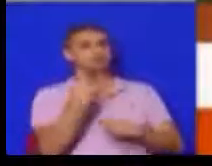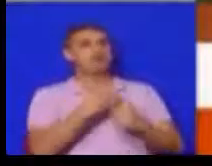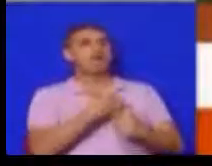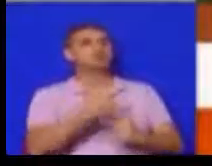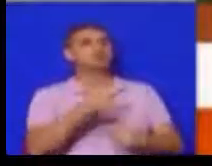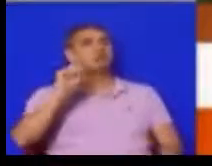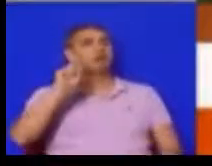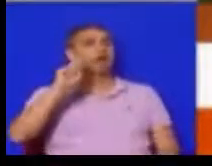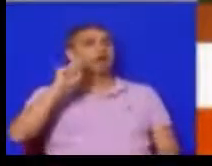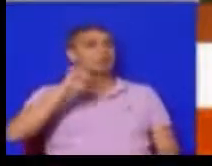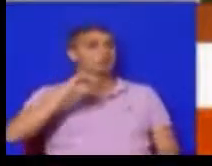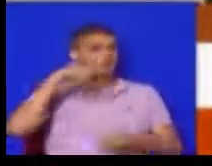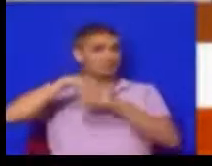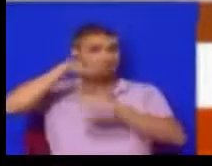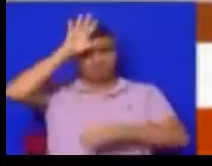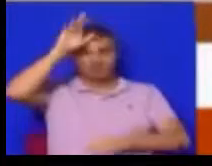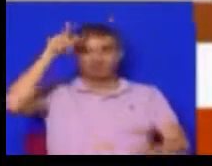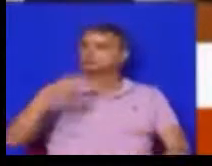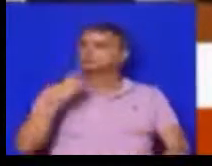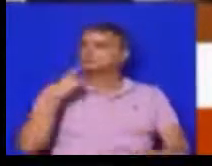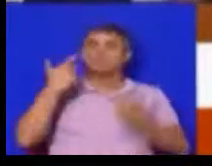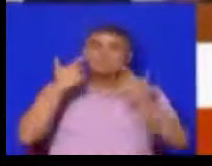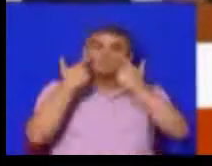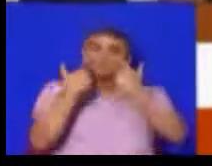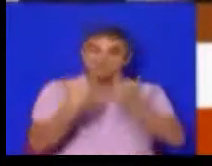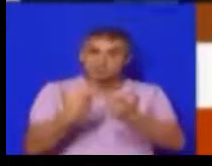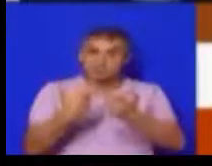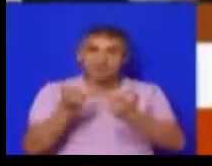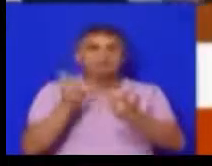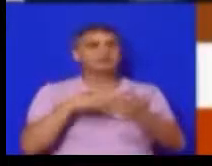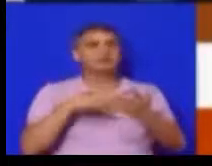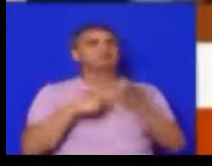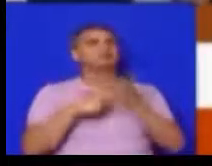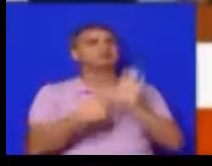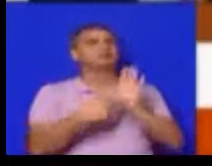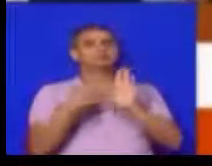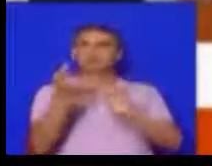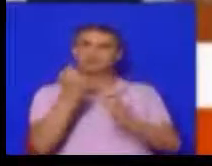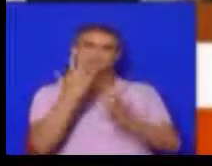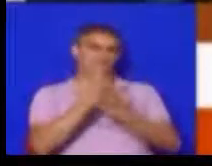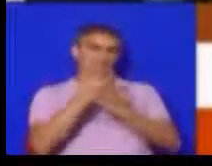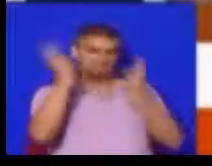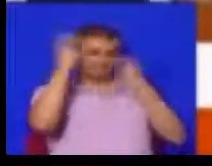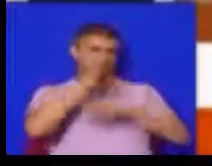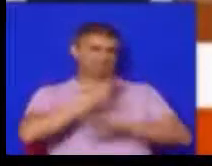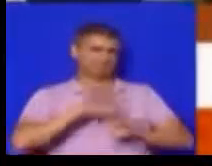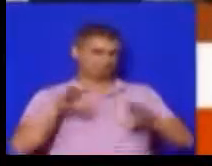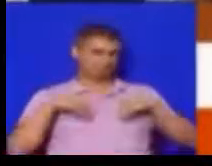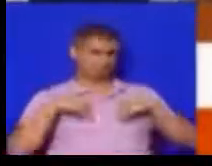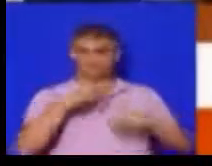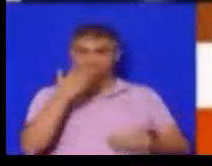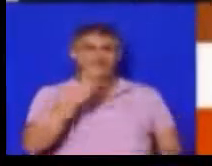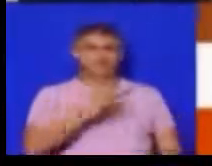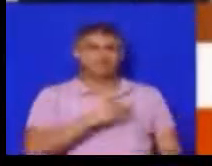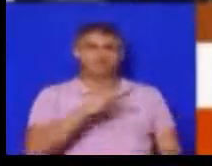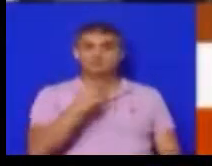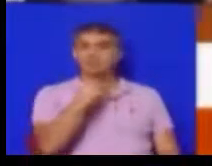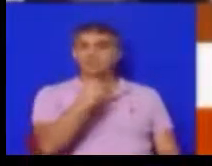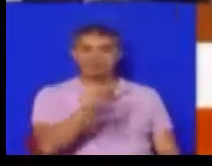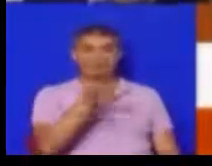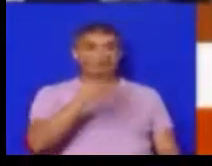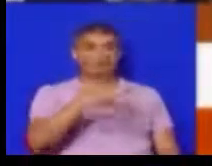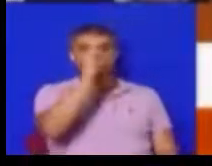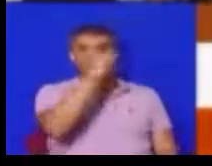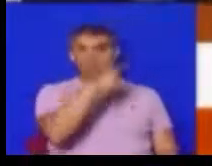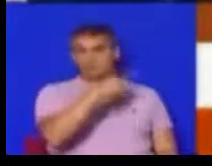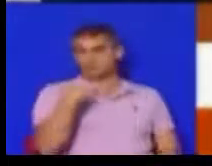תראי, פיקוח ושקיפות זה כמעט כבר סוכם. אם שמת לב להצהרות גם של אובמה